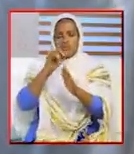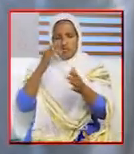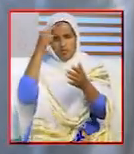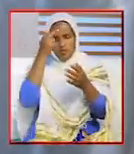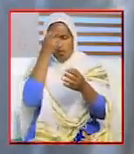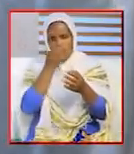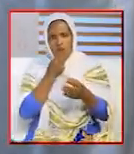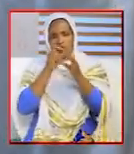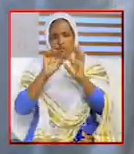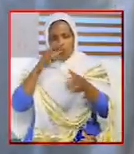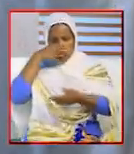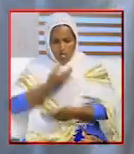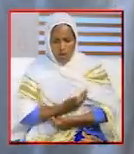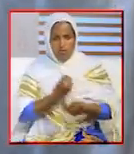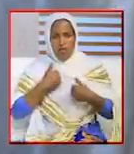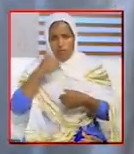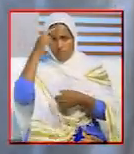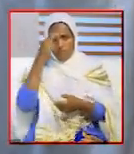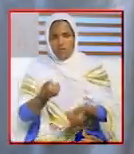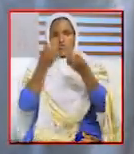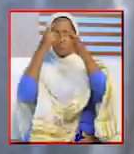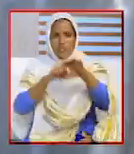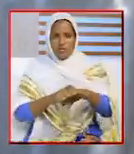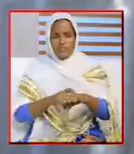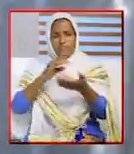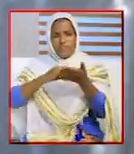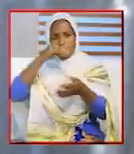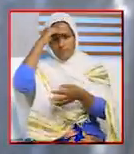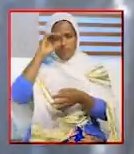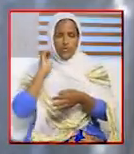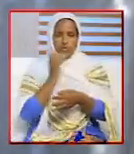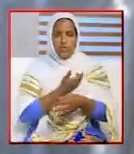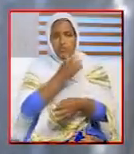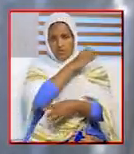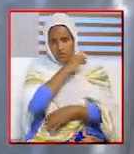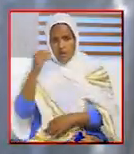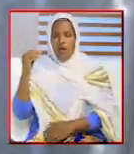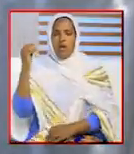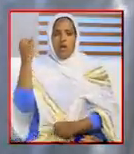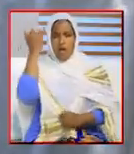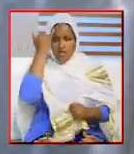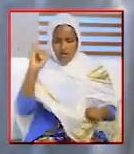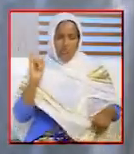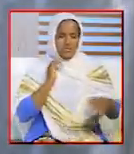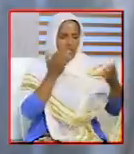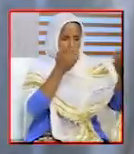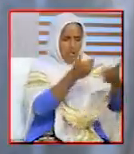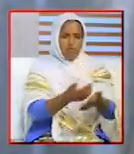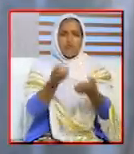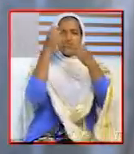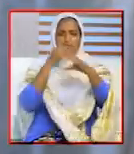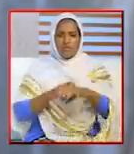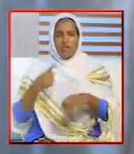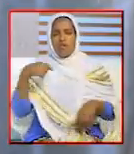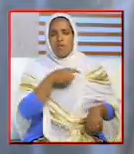ለአሳዳጊዎች፣ ምክንያቱም ወላጅም የሌላቸው ሕፃናት ስላሉ ብዙ ጊዜ ትምህርቶቻችንና ሐሳባችን አቀራረባችን